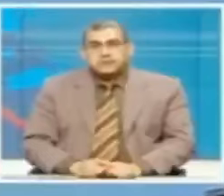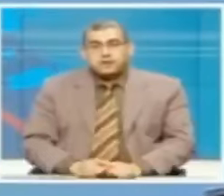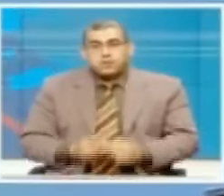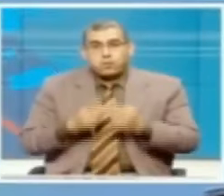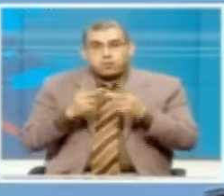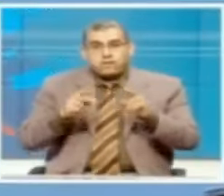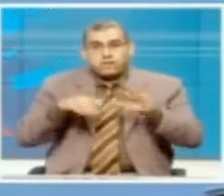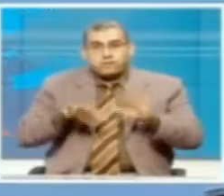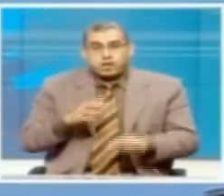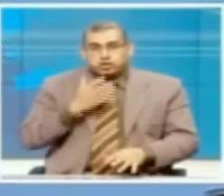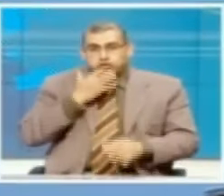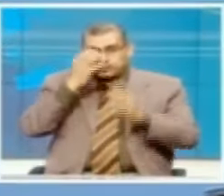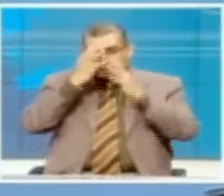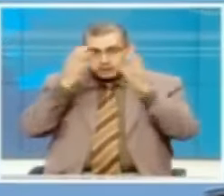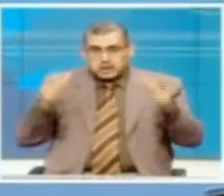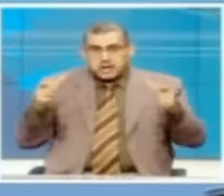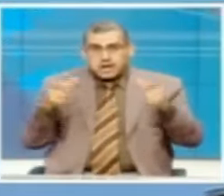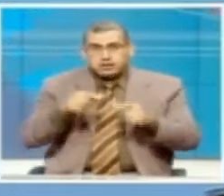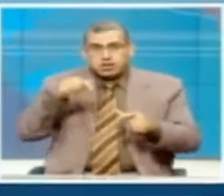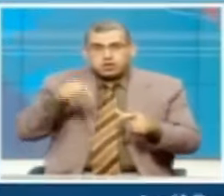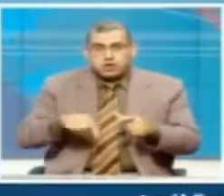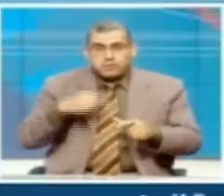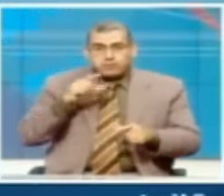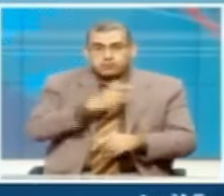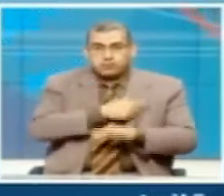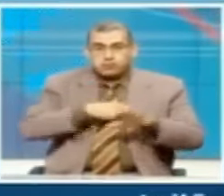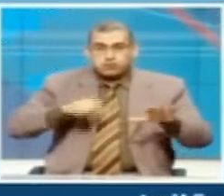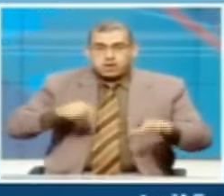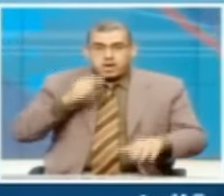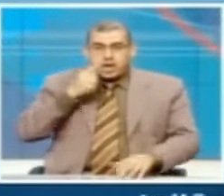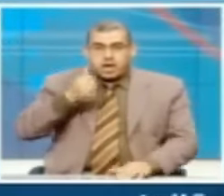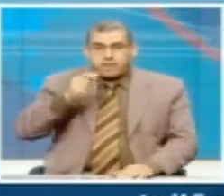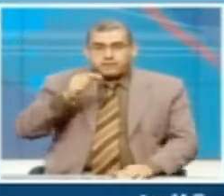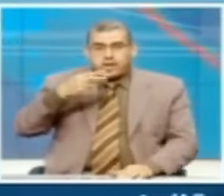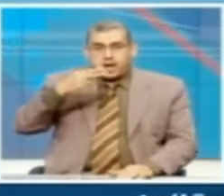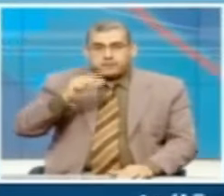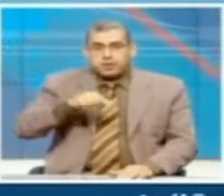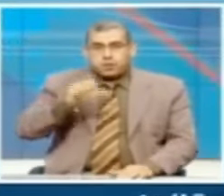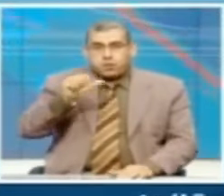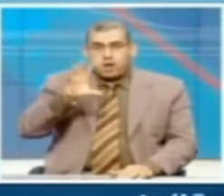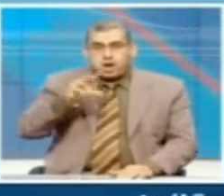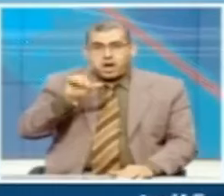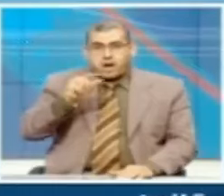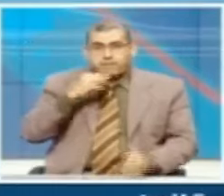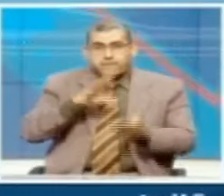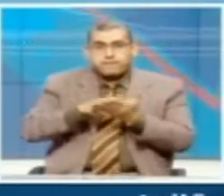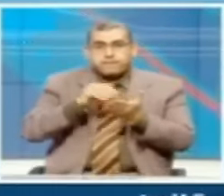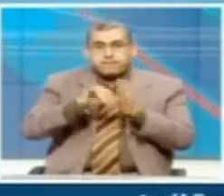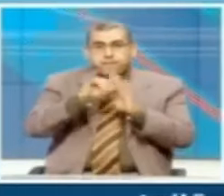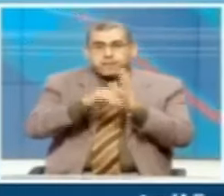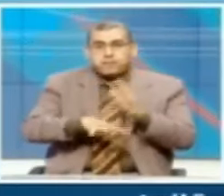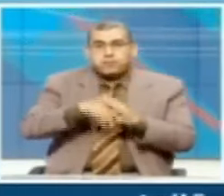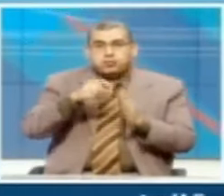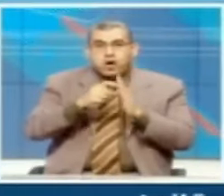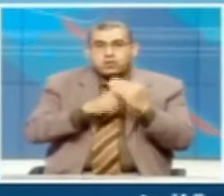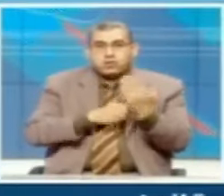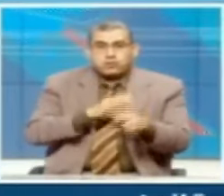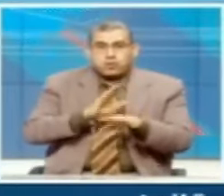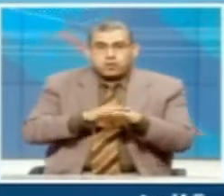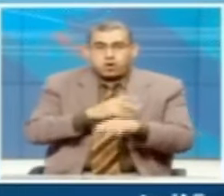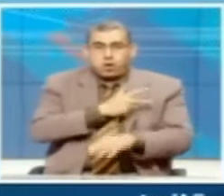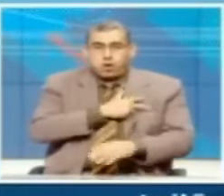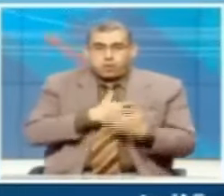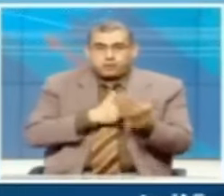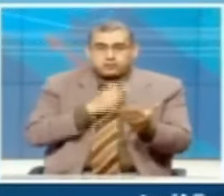وافق مجلس الشيوخ خلال جلسته اليوم برئاسة المستشار عبد الوهاب عبد الرازق من حيث المبدأ على مشروع قانون مقدم من